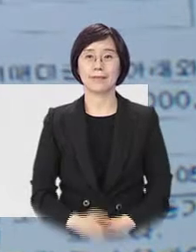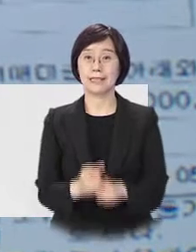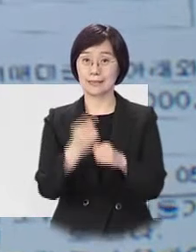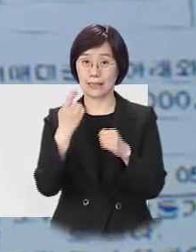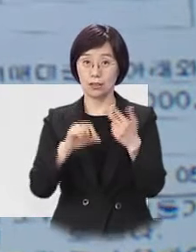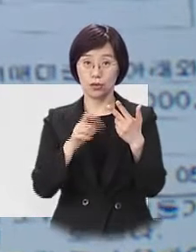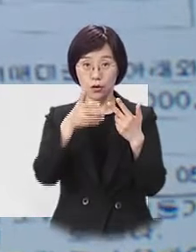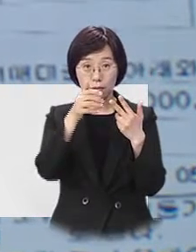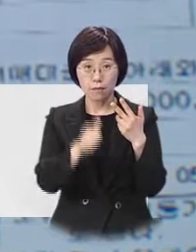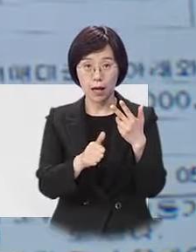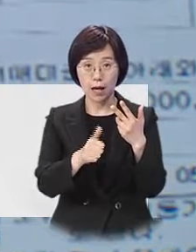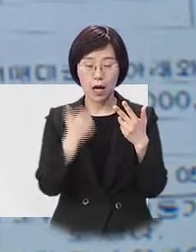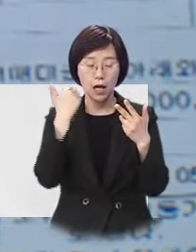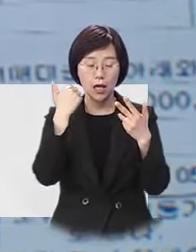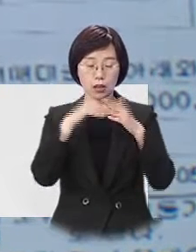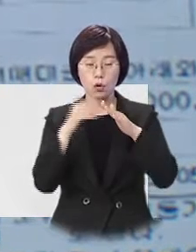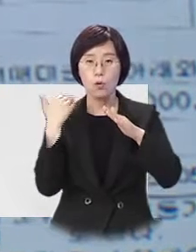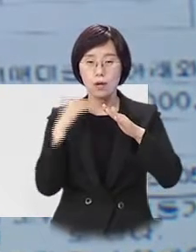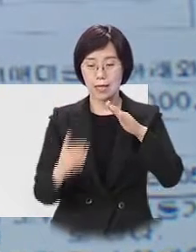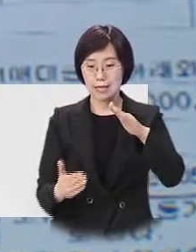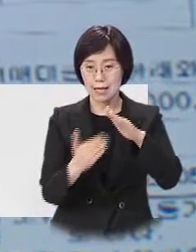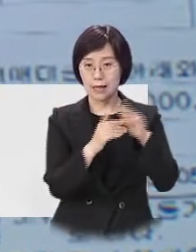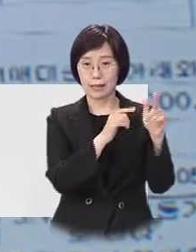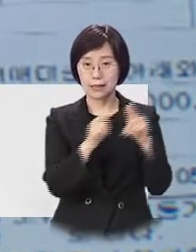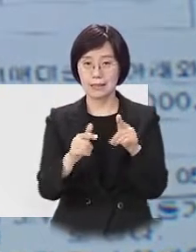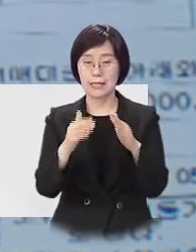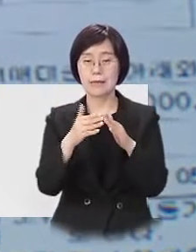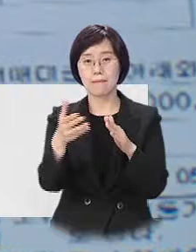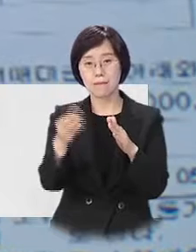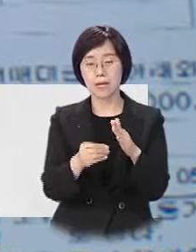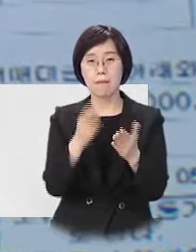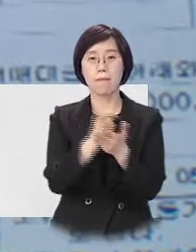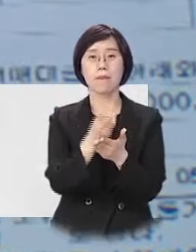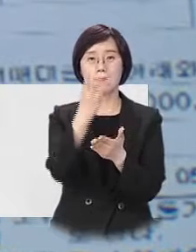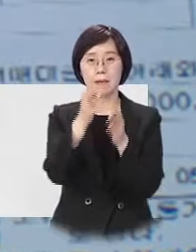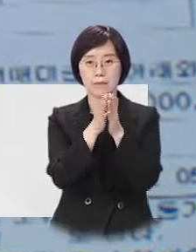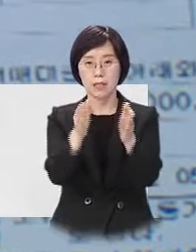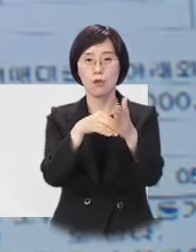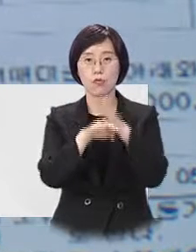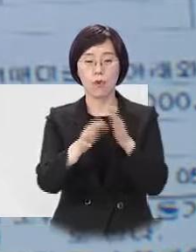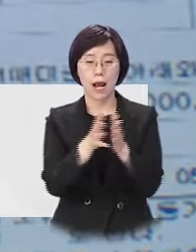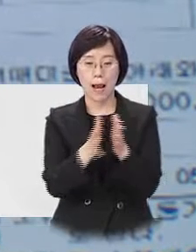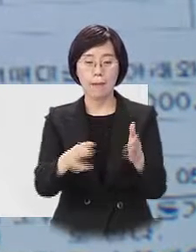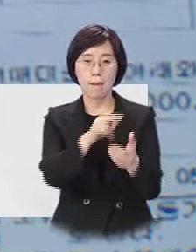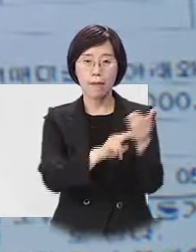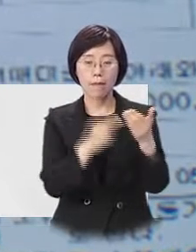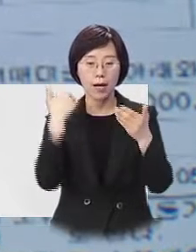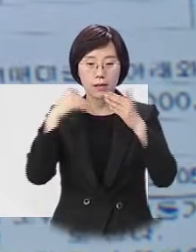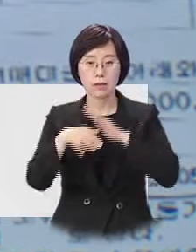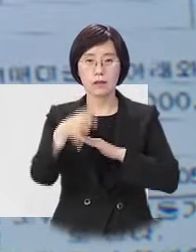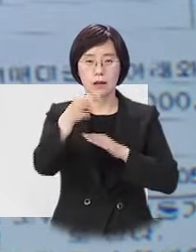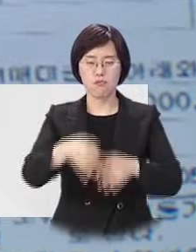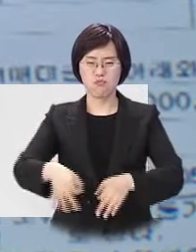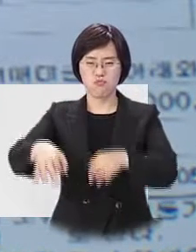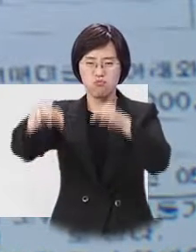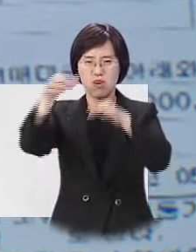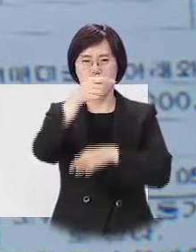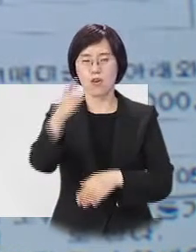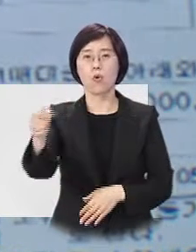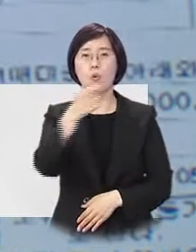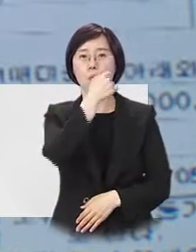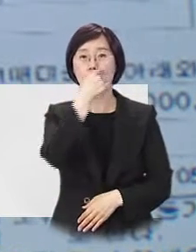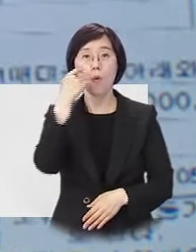네, 지난해 7월 말 전월세 상한제를 비롯한 임대차 3법 시행 이후 아파트 매매와 전셋값이 크게 오른